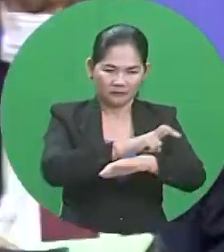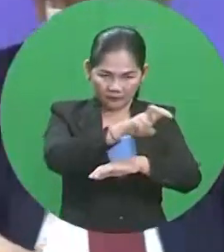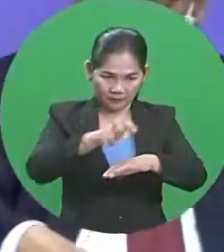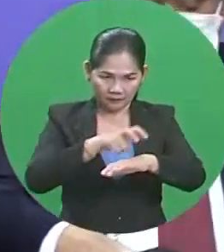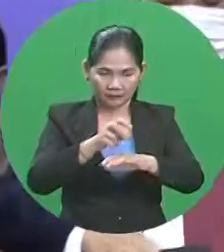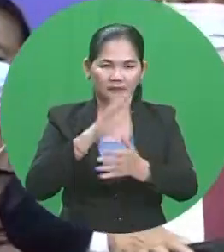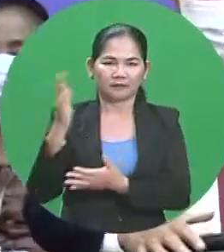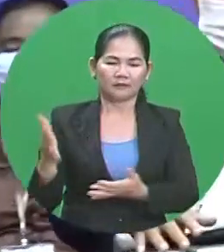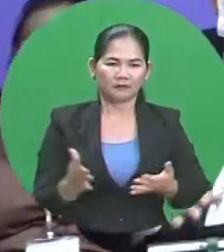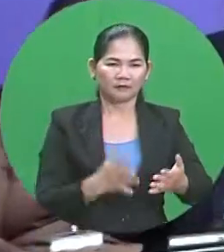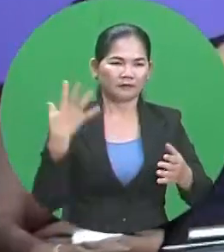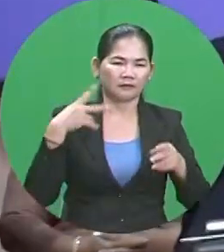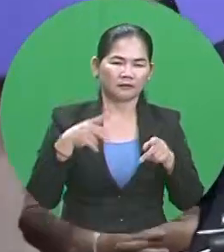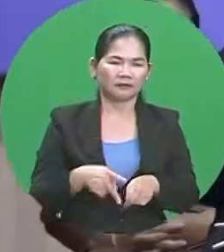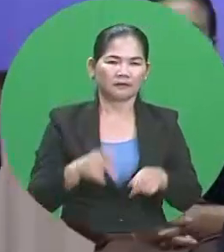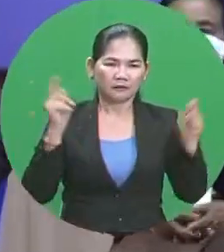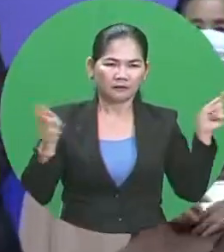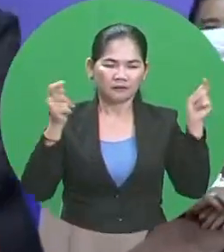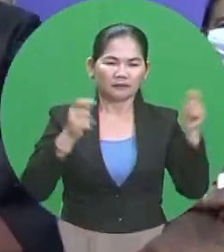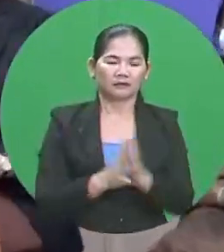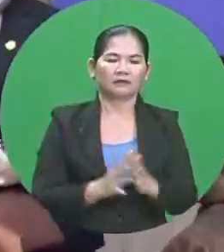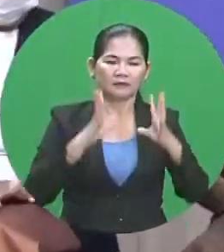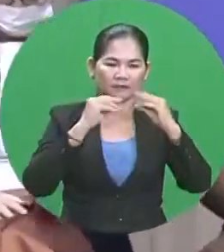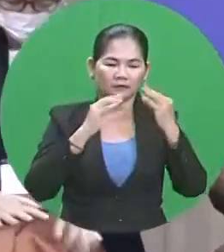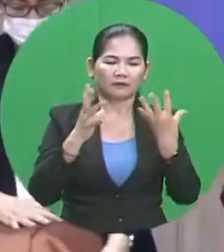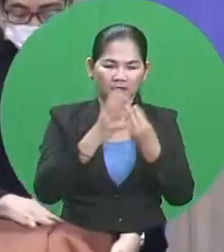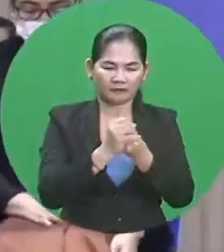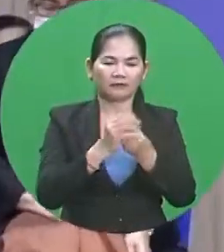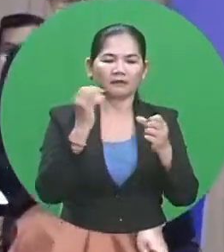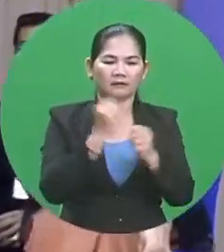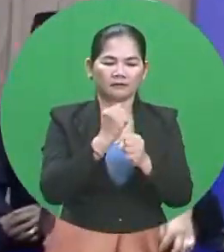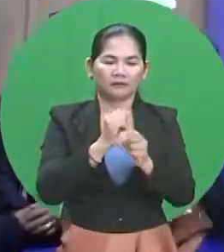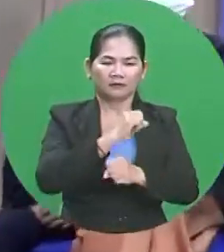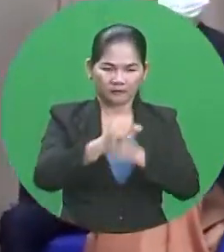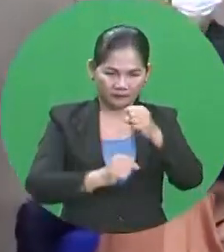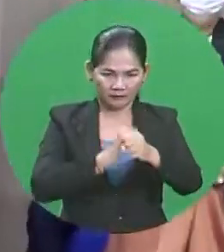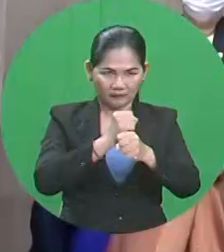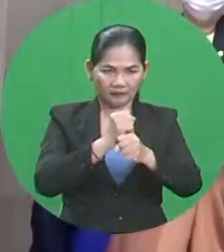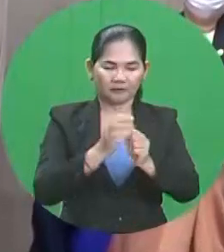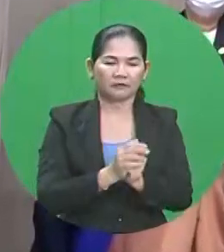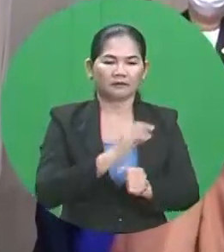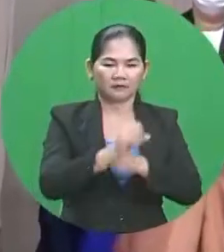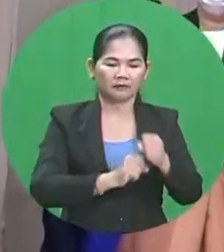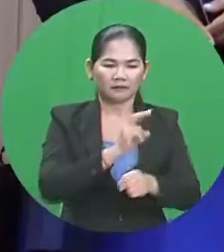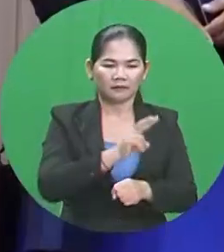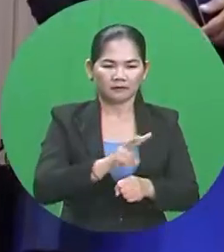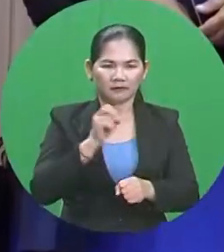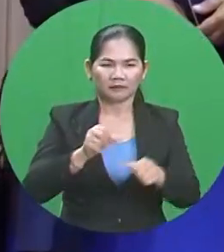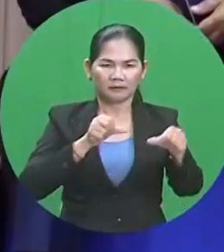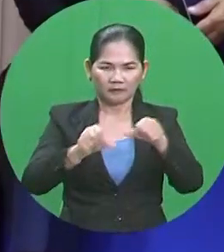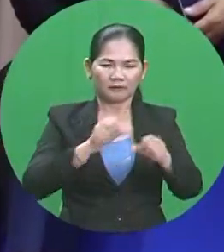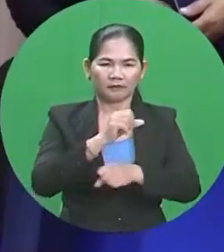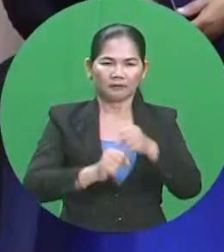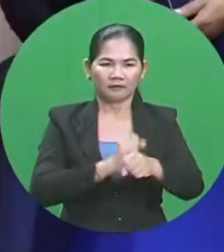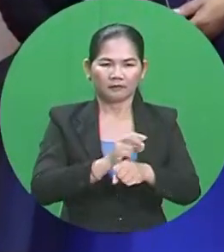កិច្ចបានអញ្ជើញជាអធិបតីក្នុងពិធីបើកសន្និបាតបូកសរុបលទ្ធផលការងារប្រចាំឆ្នាំ2020និងទិសដៅការងារឆ្